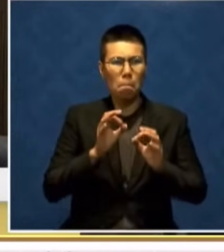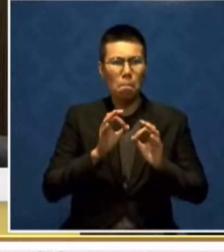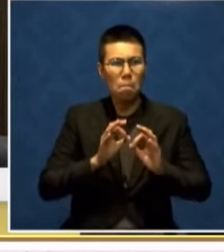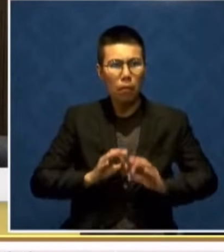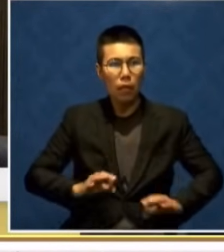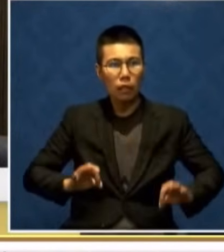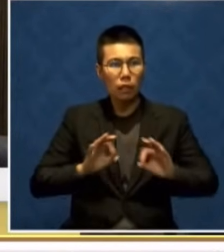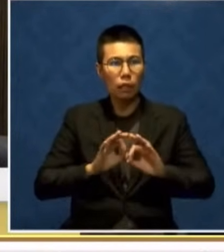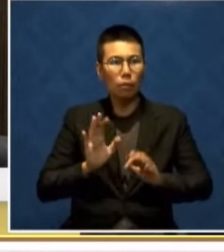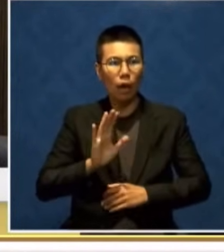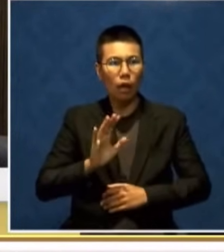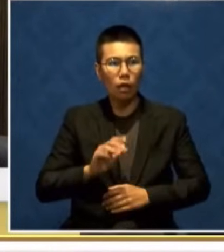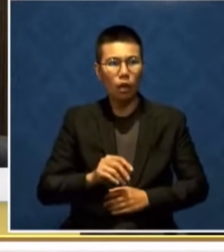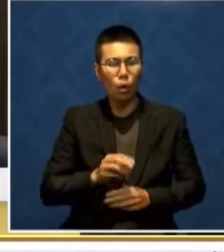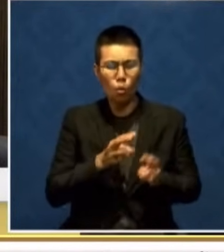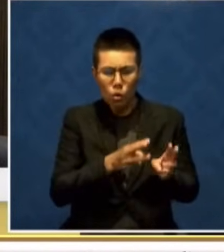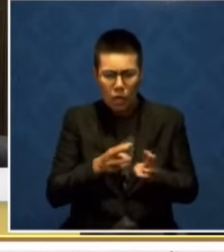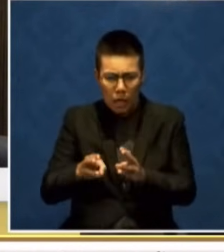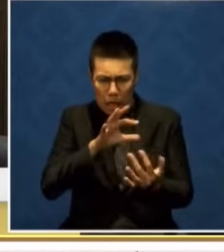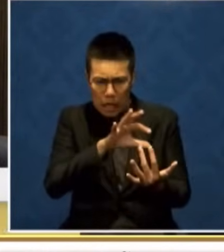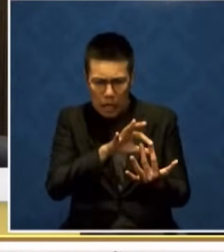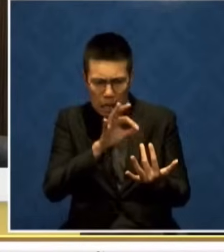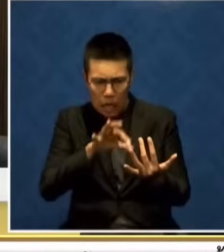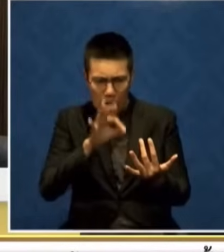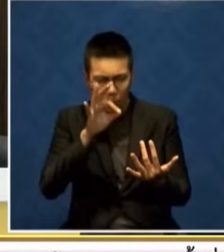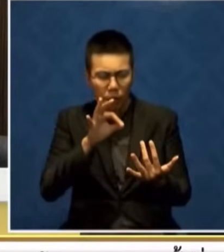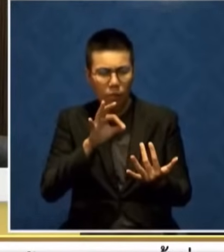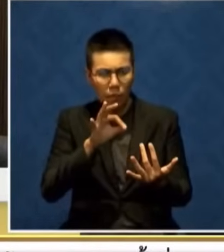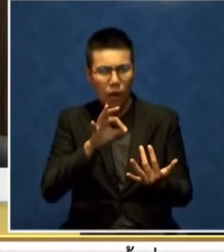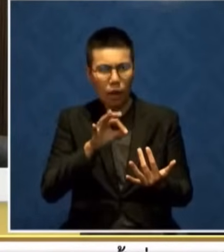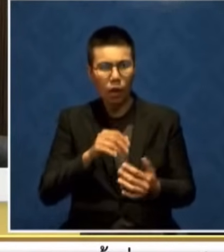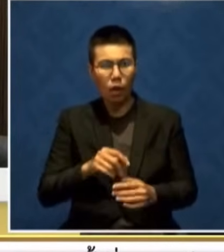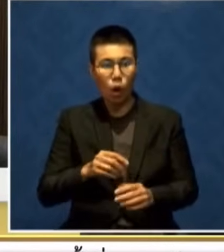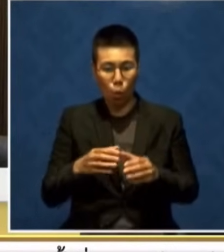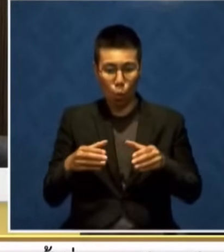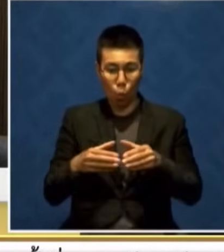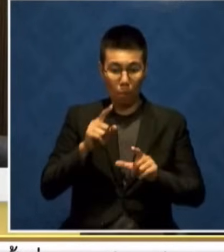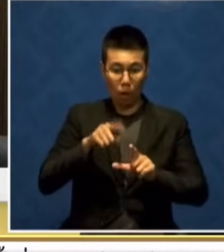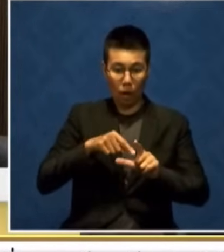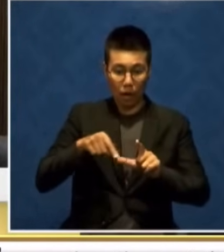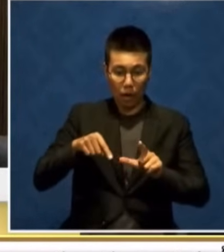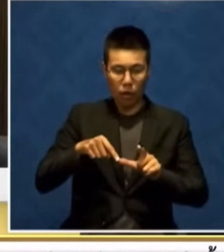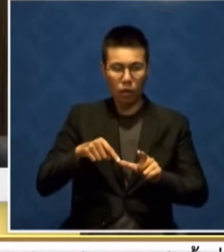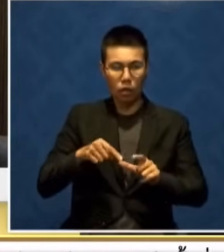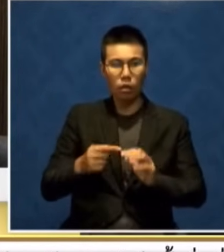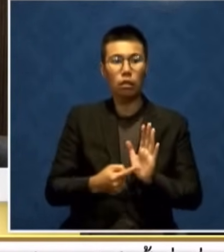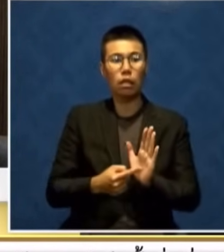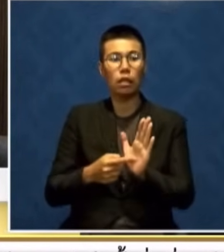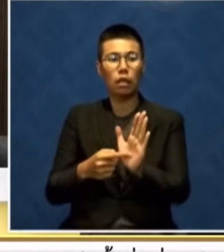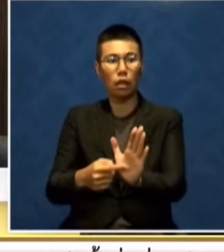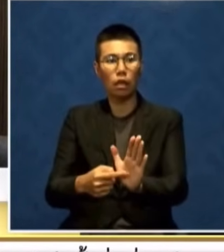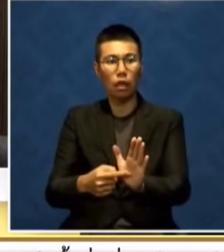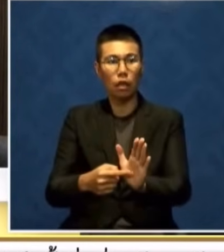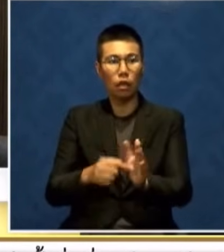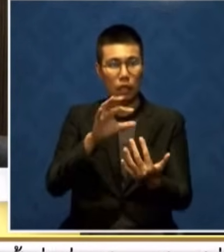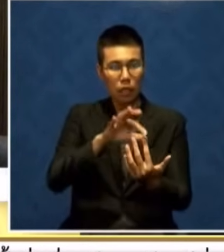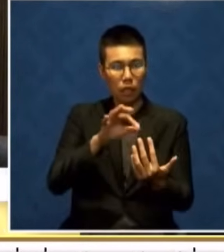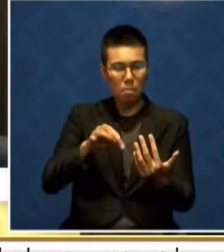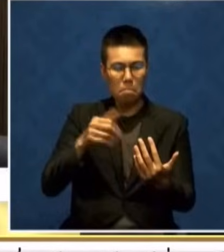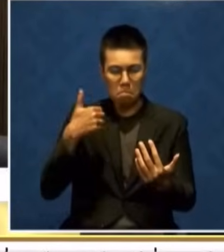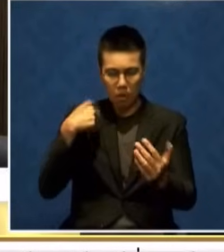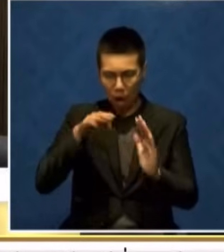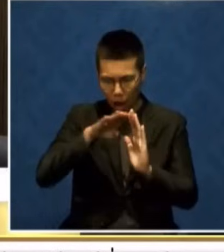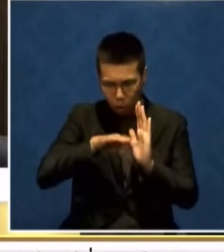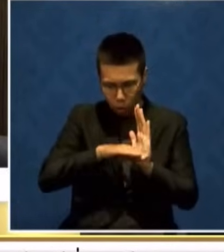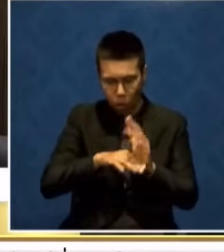เลือกด้วยวิธีการใดซึ่งพระก้าวไกลเราเสนอการเลือกผบตรด้วย 3ขั้นตอน